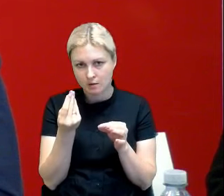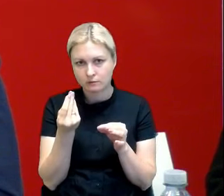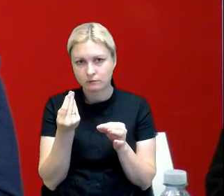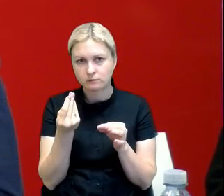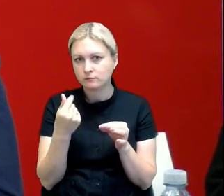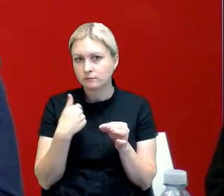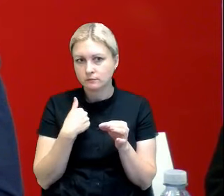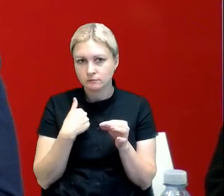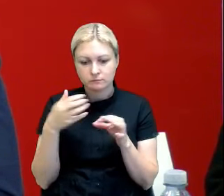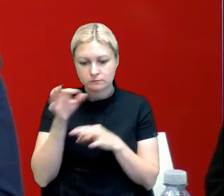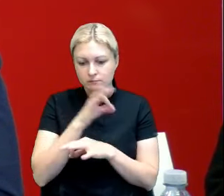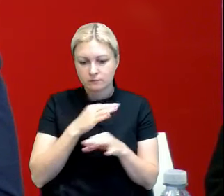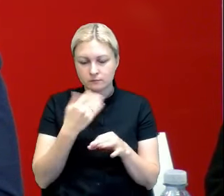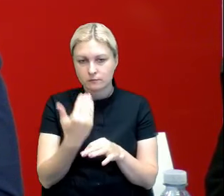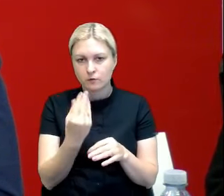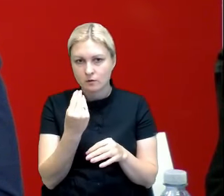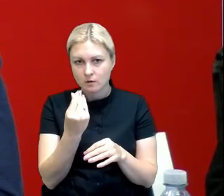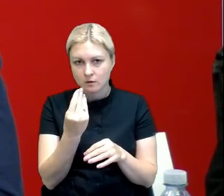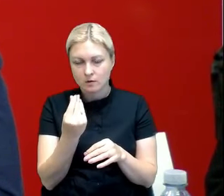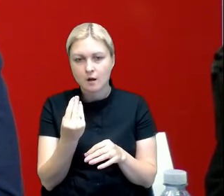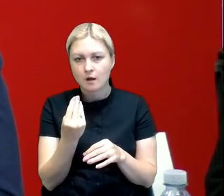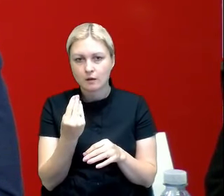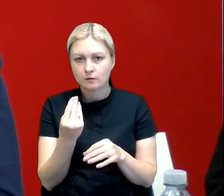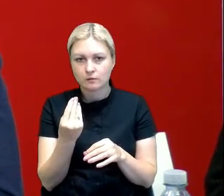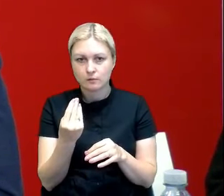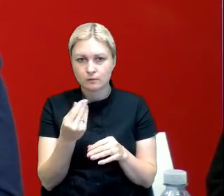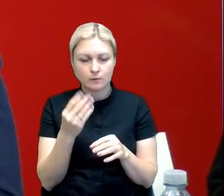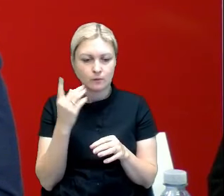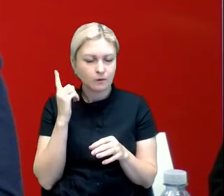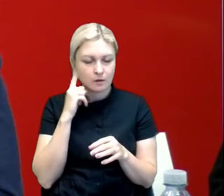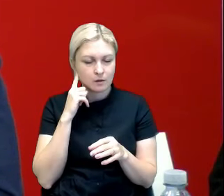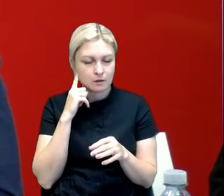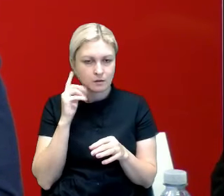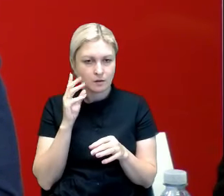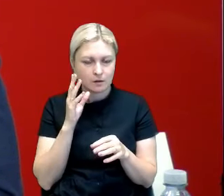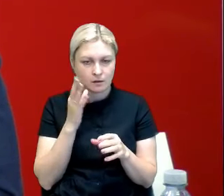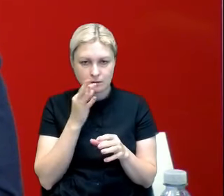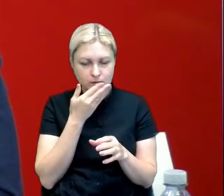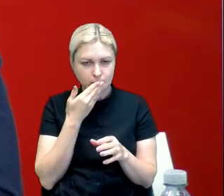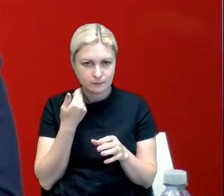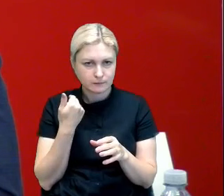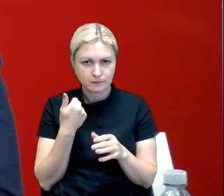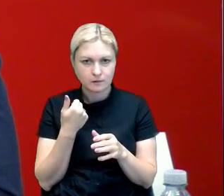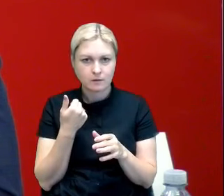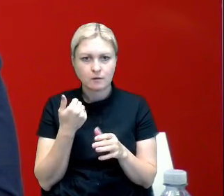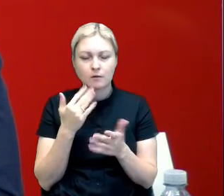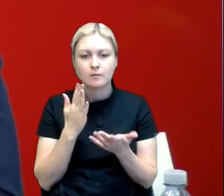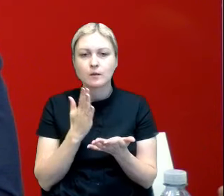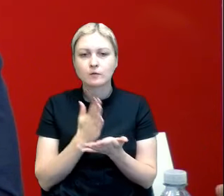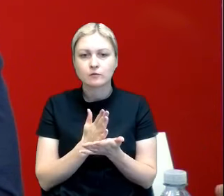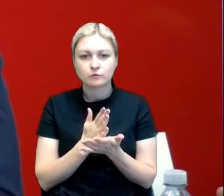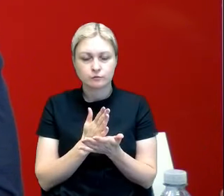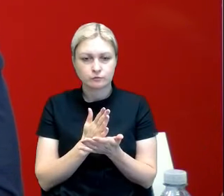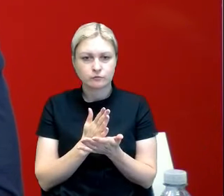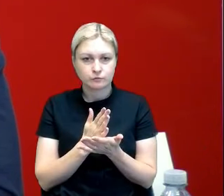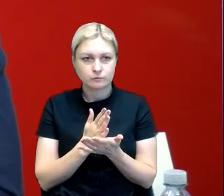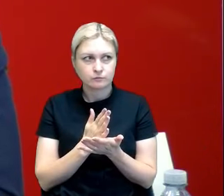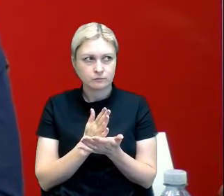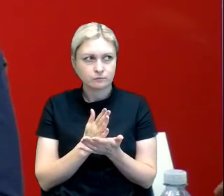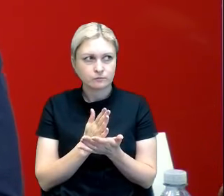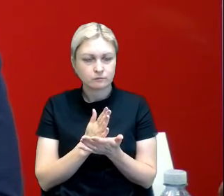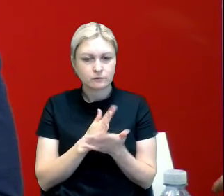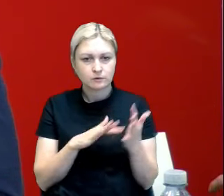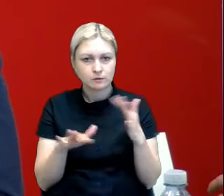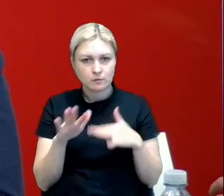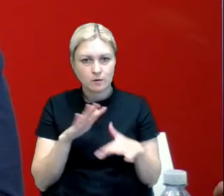projektų ir tokių kainų na nebuvau girdėjęs bet vat yra gyvenime proga išgirsti